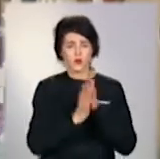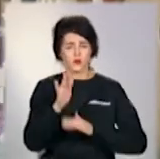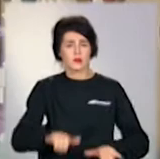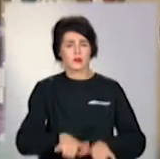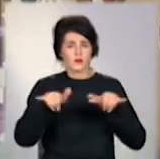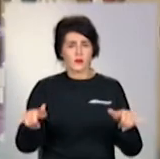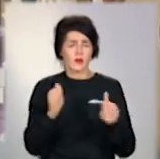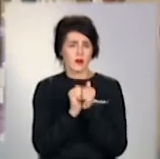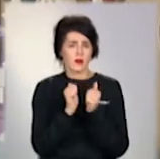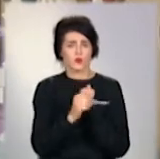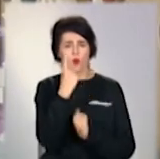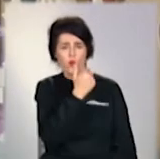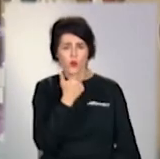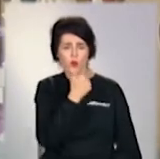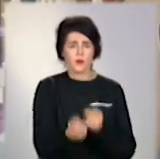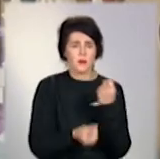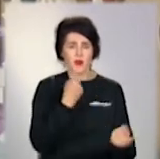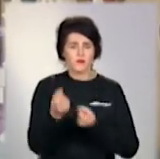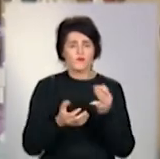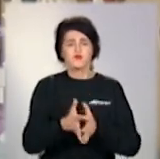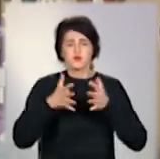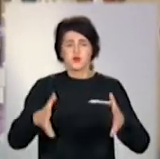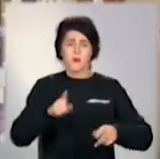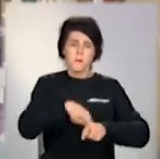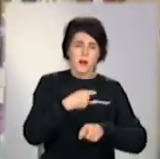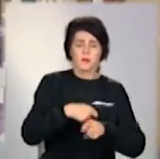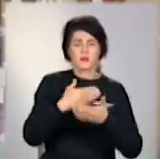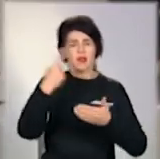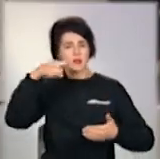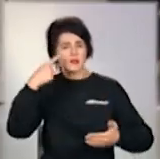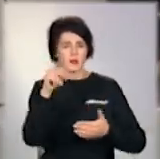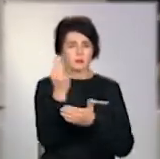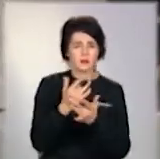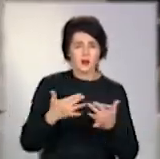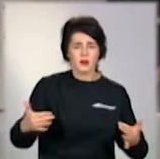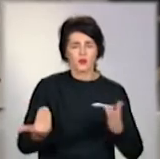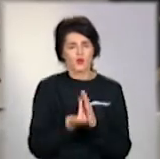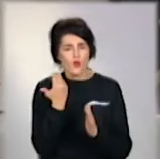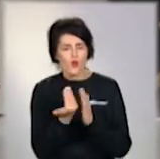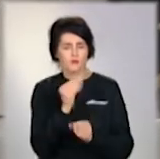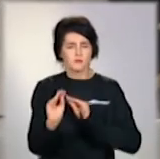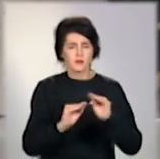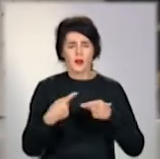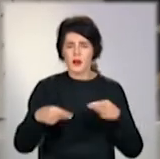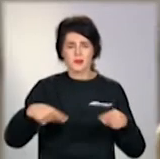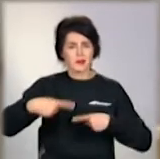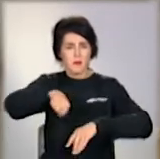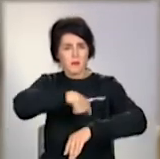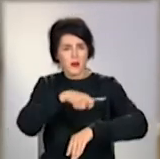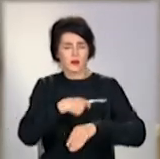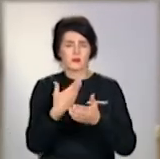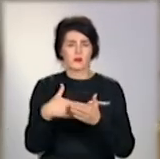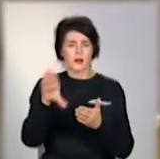с каждым годом появляется больше материалов, и, соответственно, дизайны меняются. Нужно что-то выучивать новое, работу с разными материалами, теми же